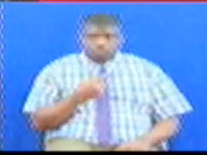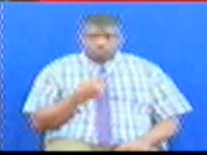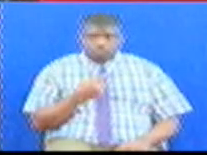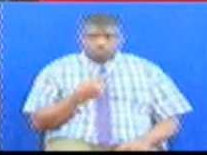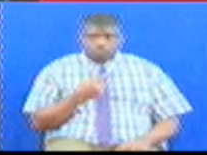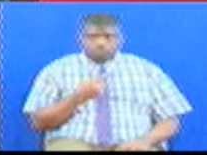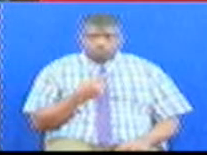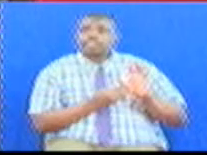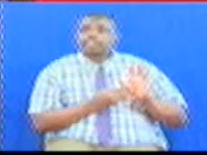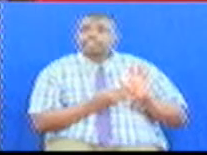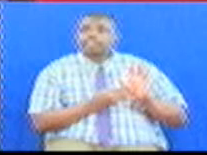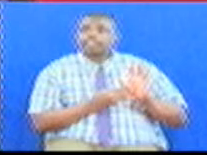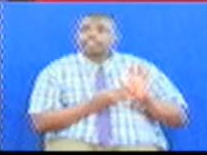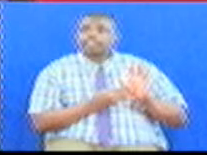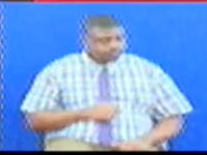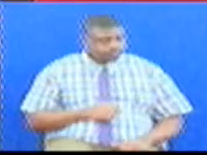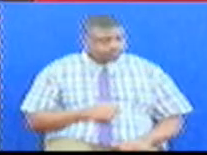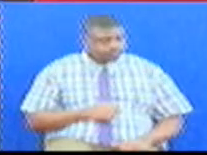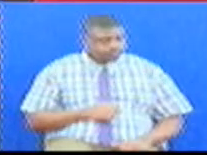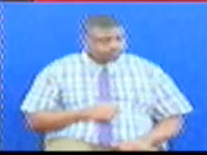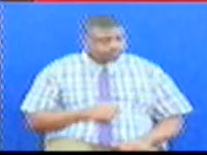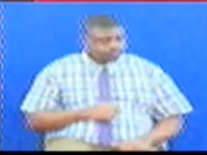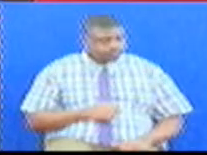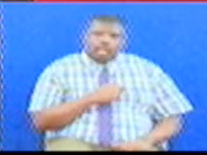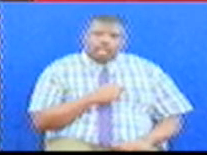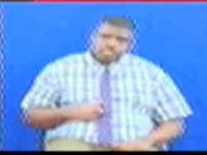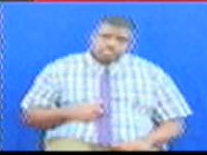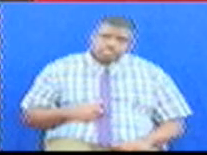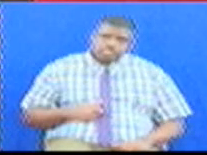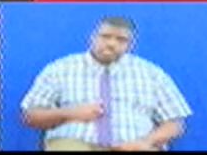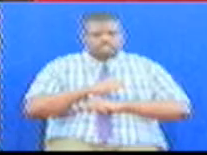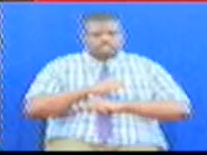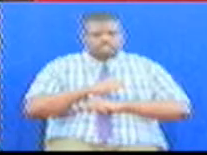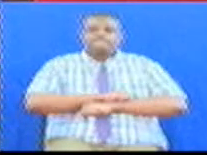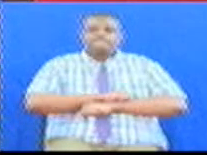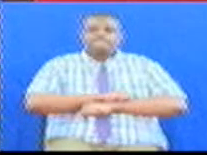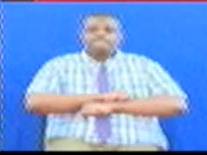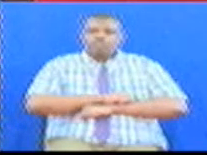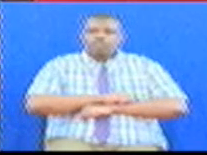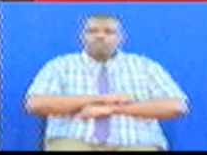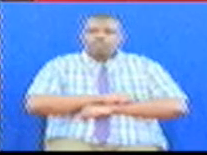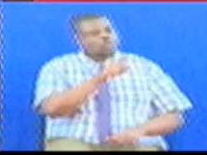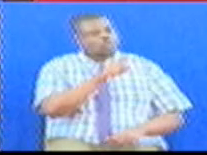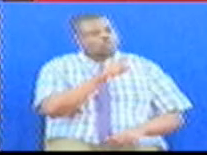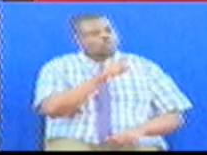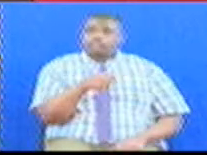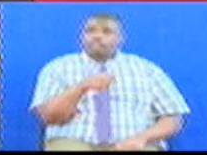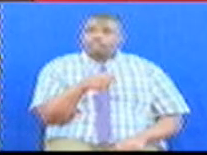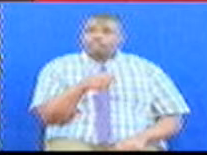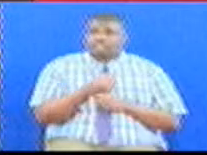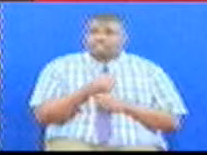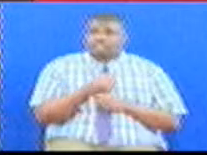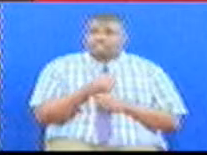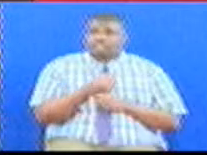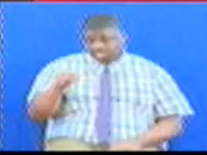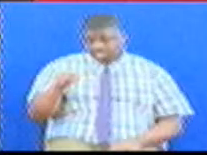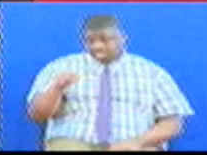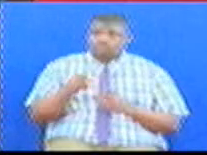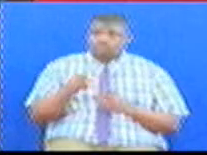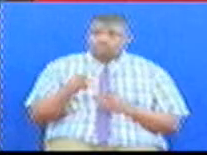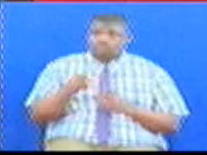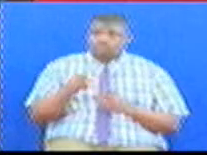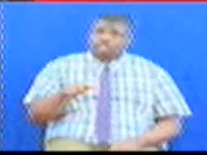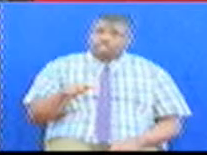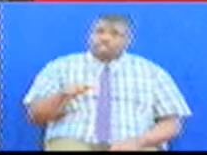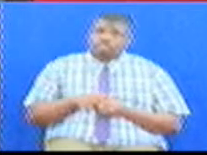6, rais ashtakiwe baada ya kustaafu kwa makosa ambayo amefanya yeye kama raia, mashauri